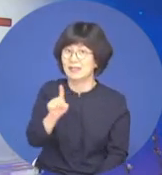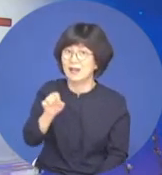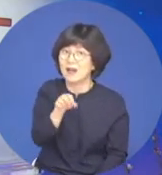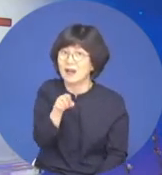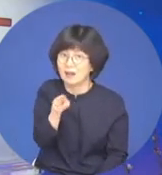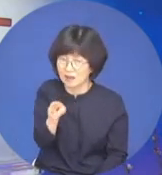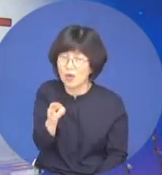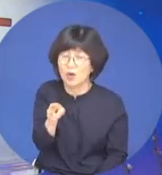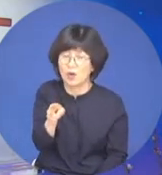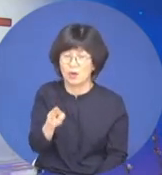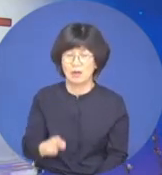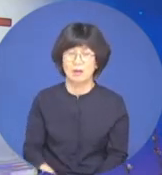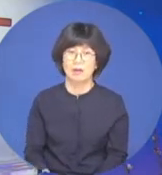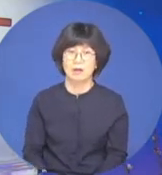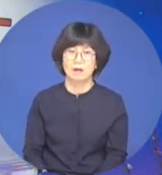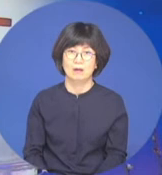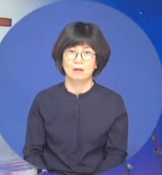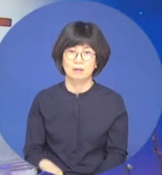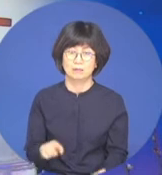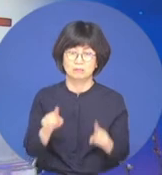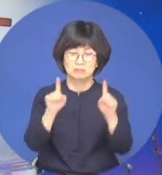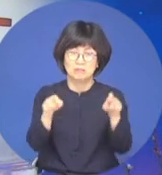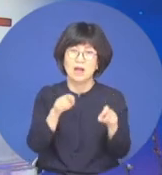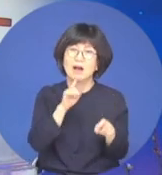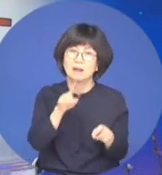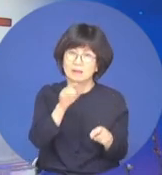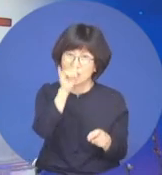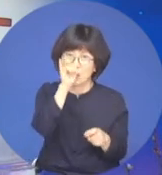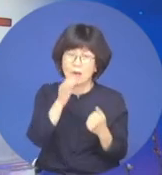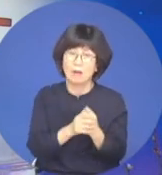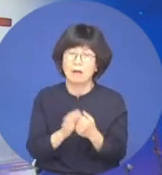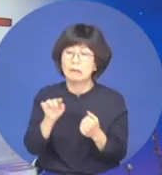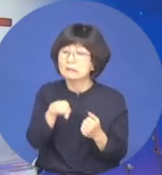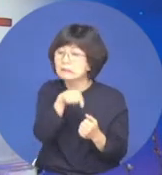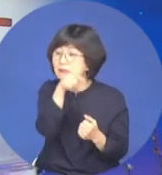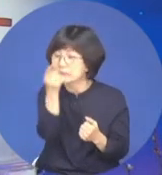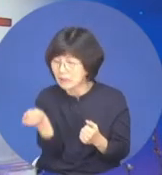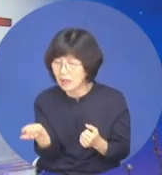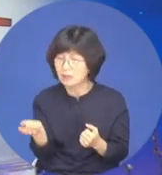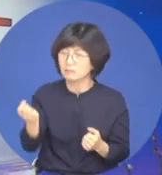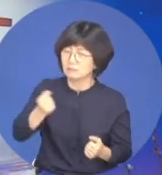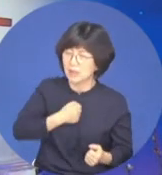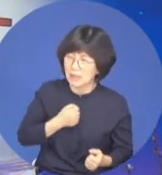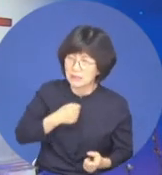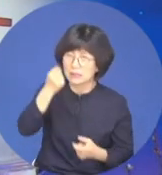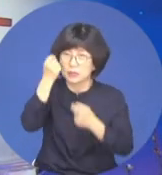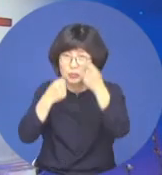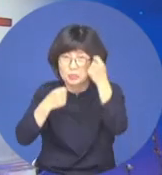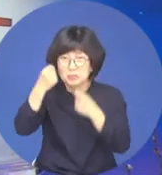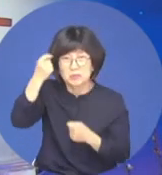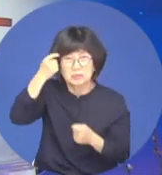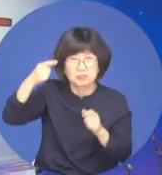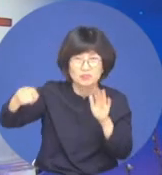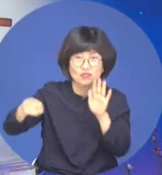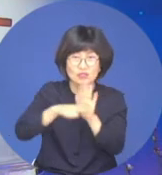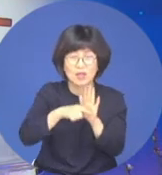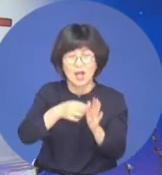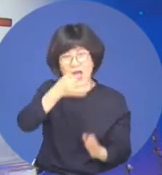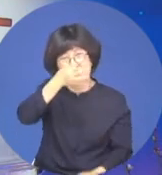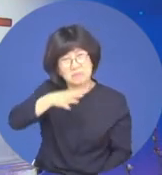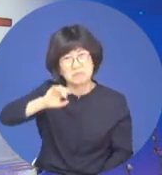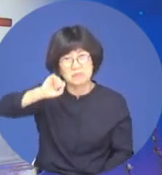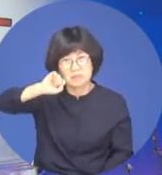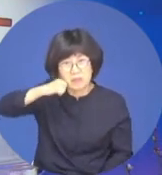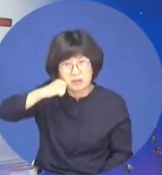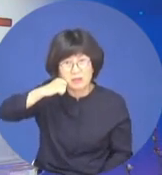이 어찌하여, 람마라는 말이 나오잖아요. 그럼 뒤에는 탄식, 눈물, 부정, 힘듦, 예?